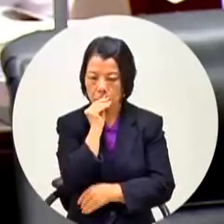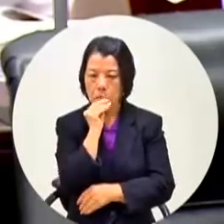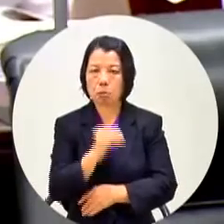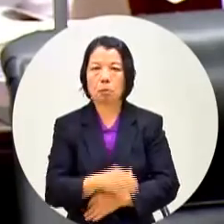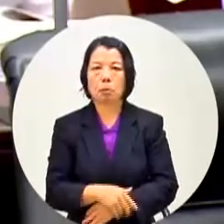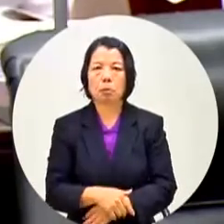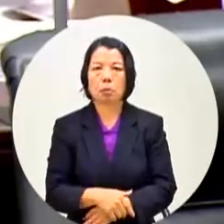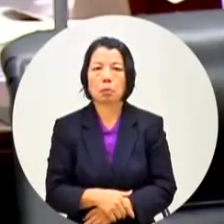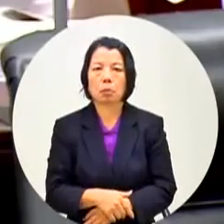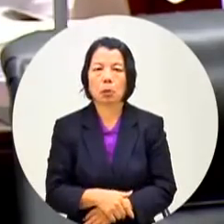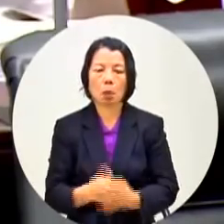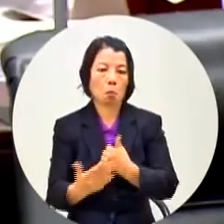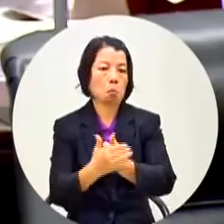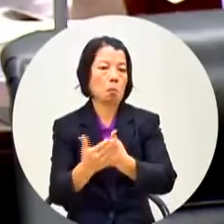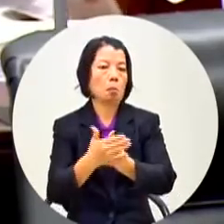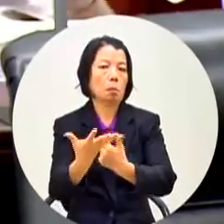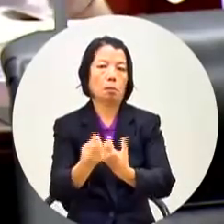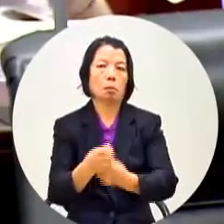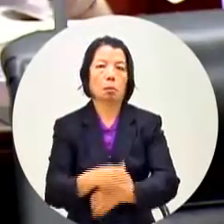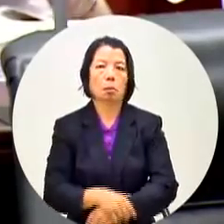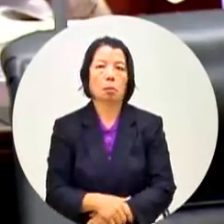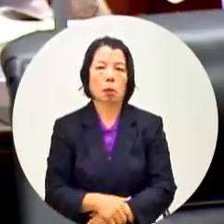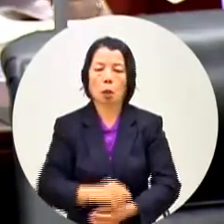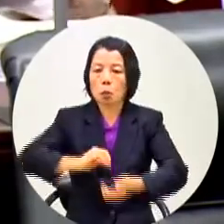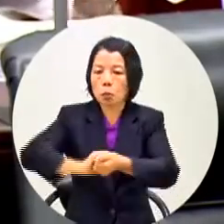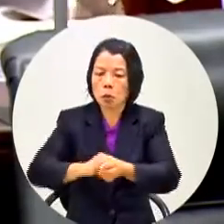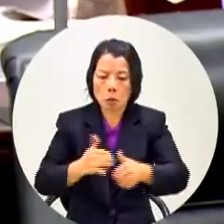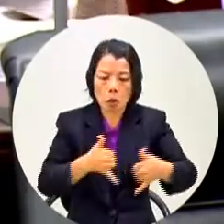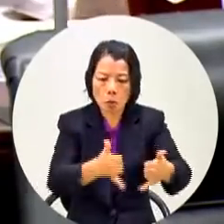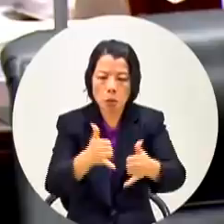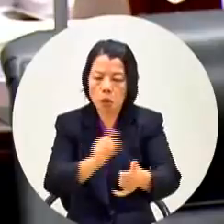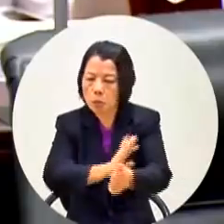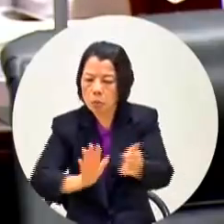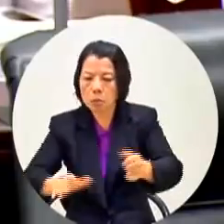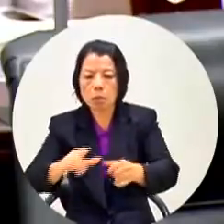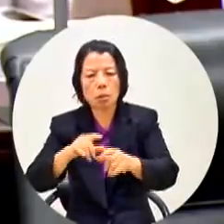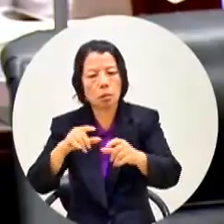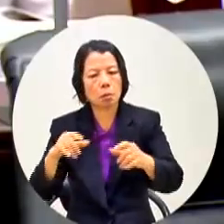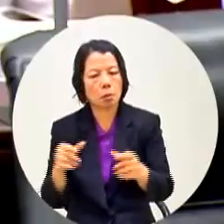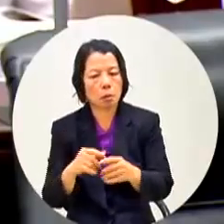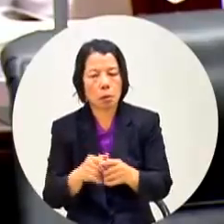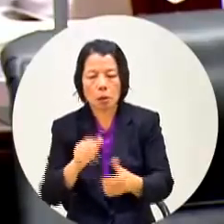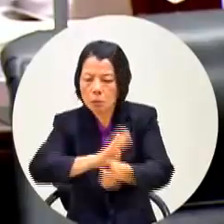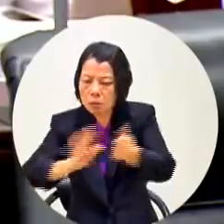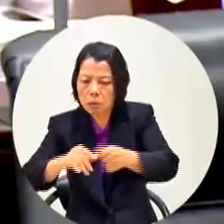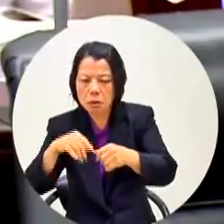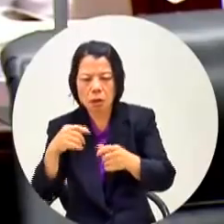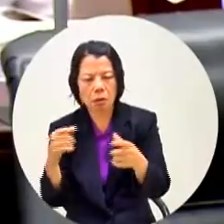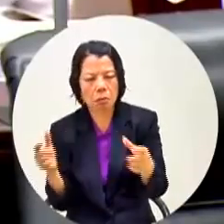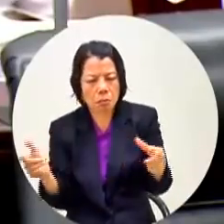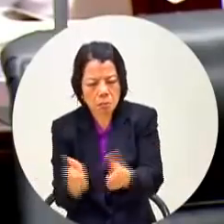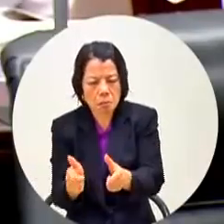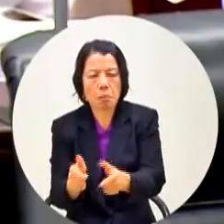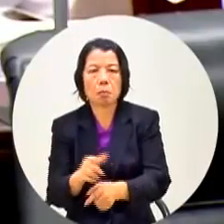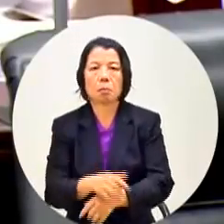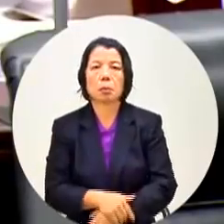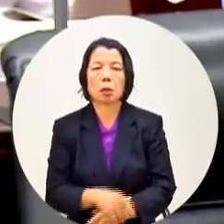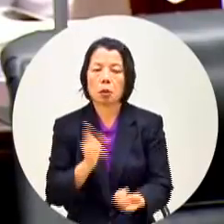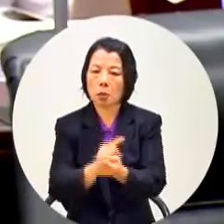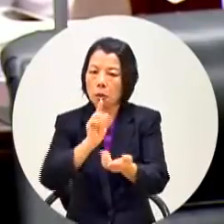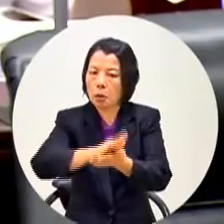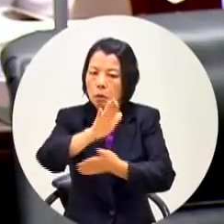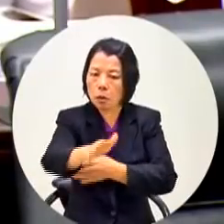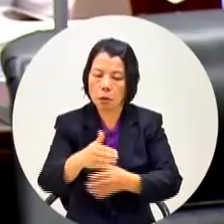以决定说哪一个路线是影响最少，哪一个路线真的可以帮助到大家未来解决这样轻轨问题的一个方式